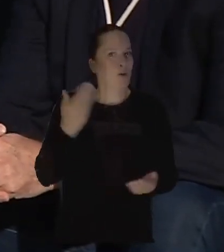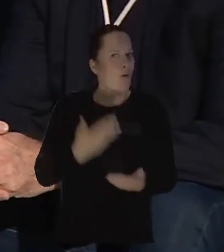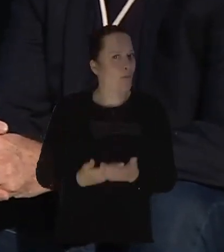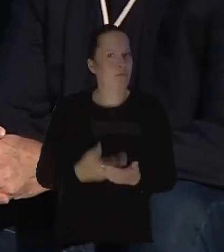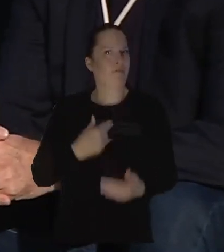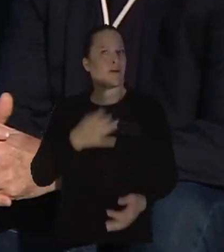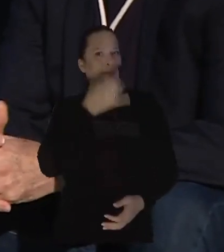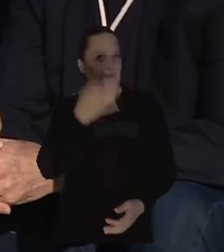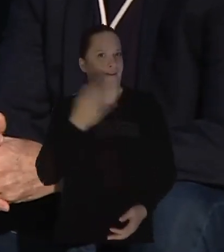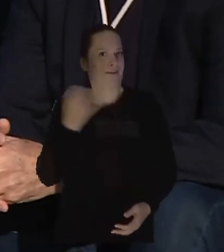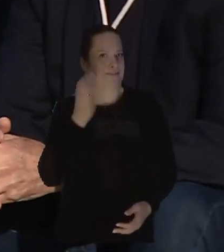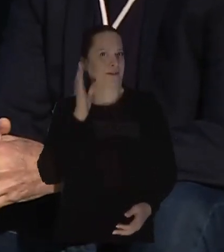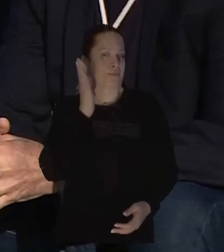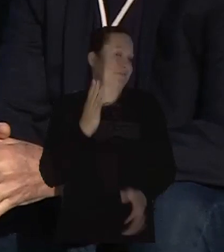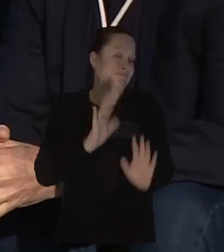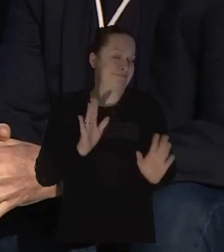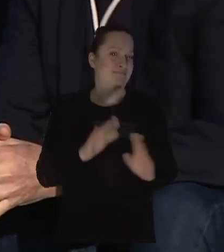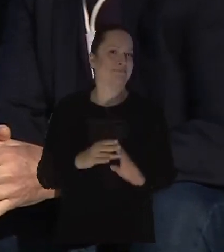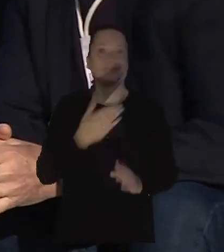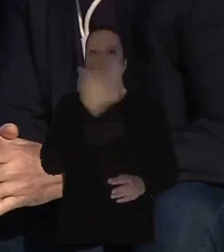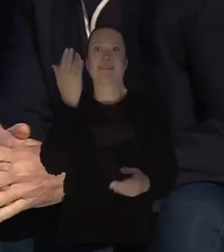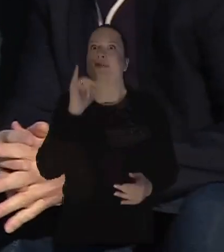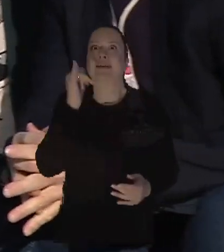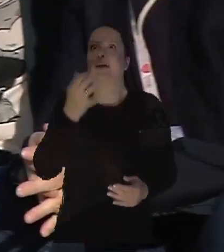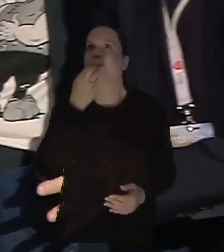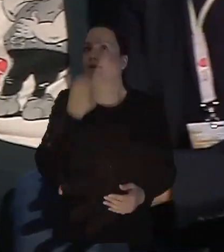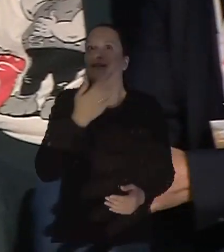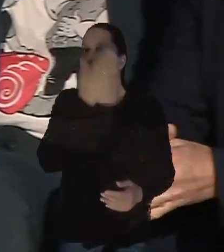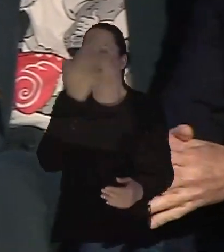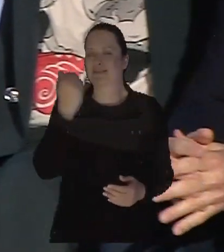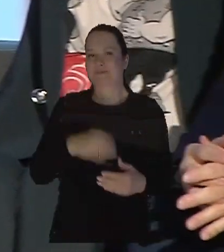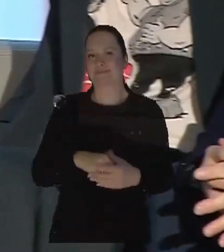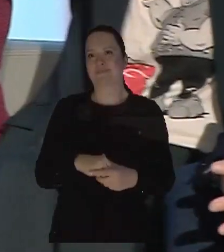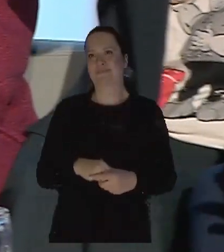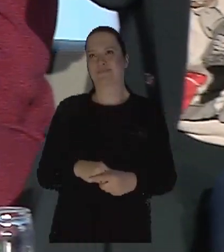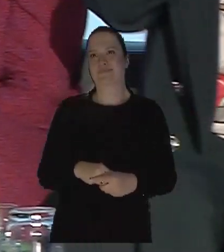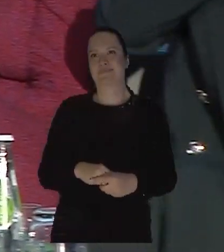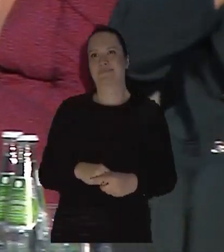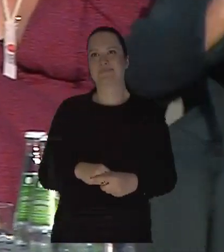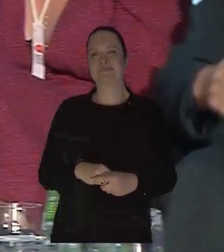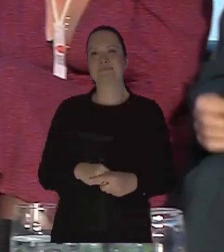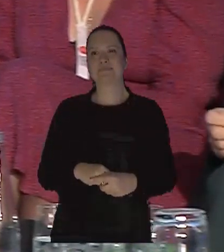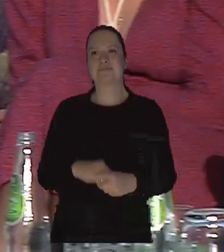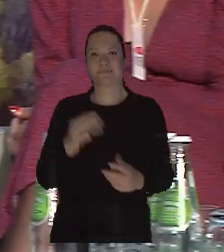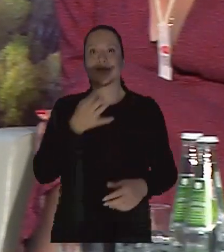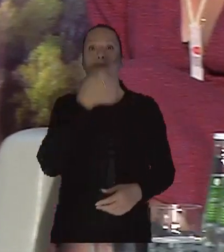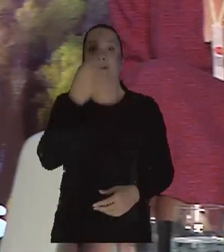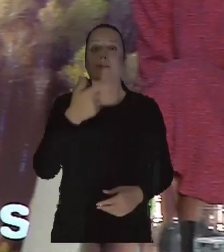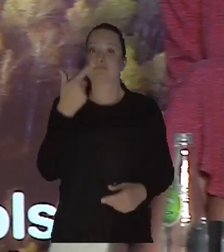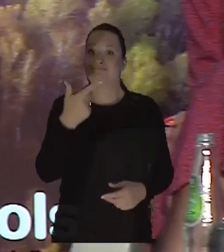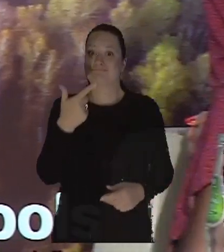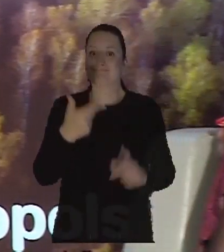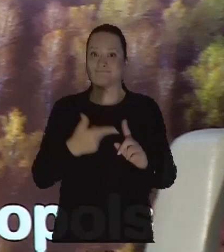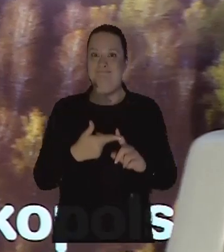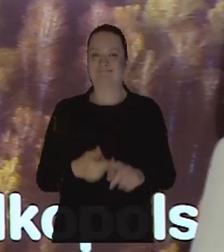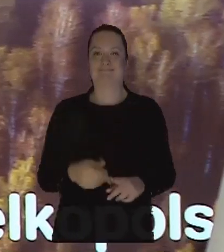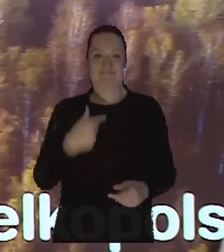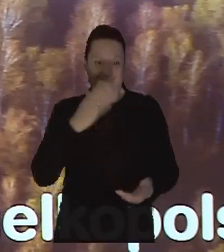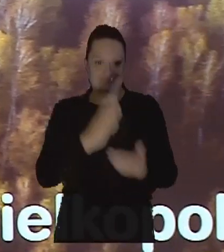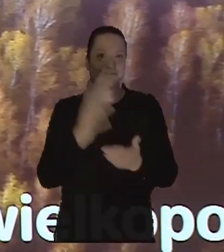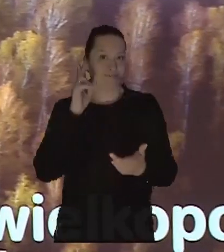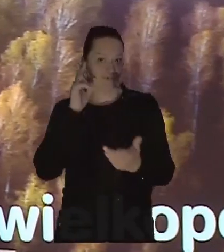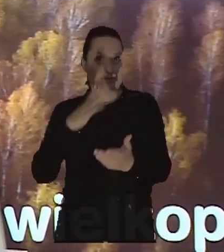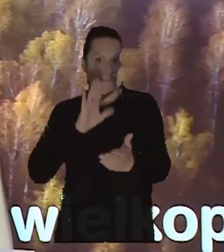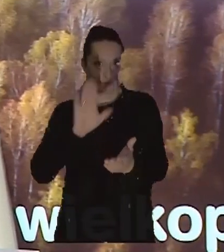znajdą, ale kto wie, przecież nikt nie wie, co będzie dalej tak naprawdę. Pytanie drugie już się pojawiło u państwa,